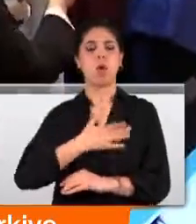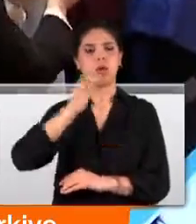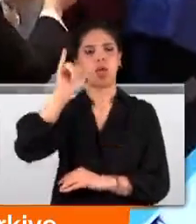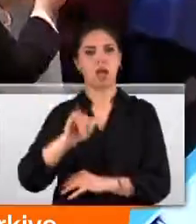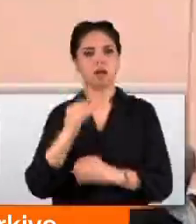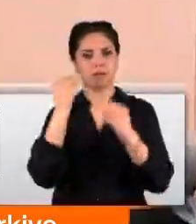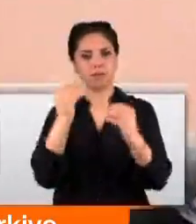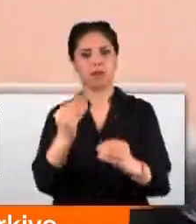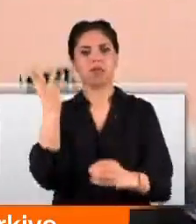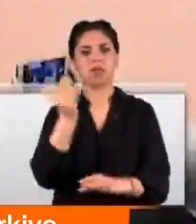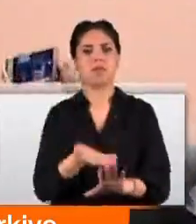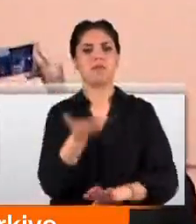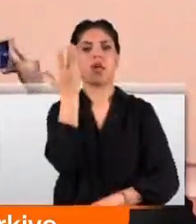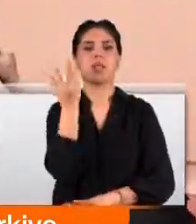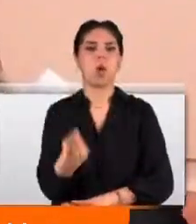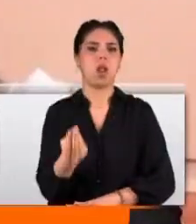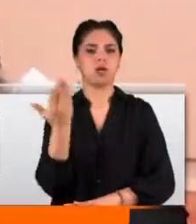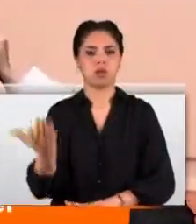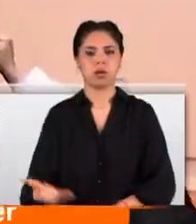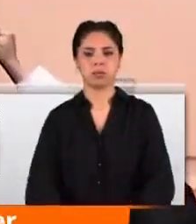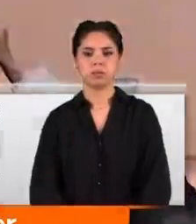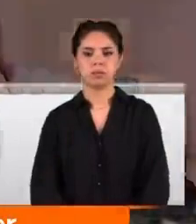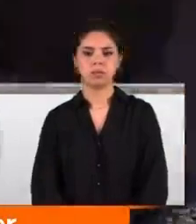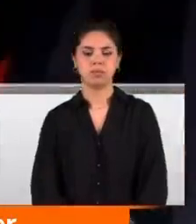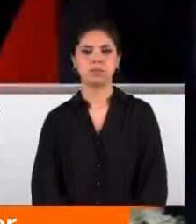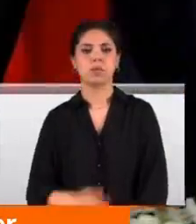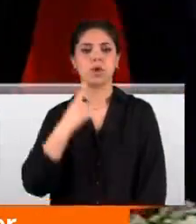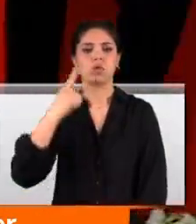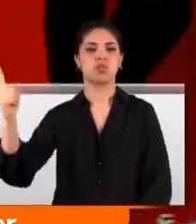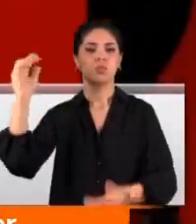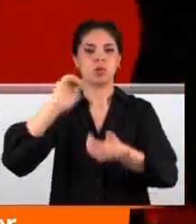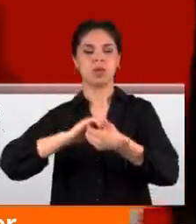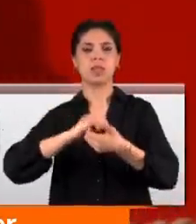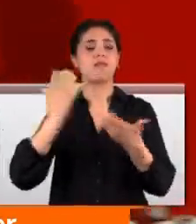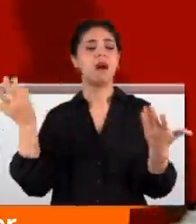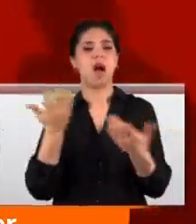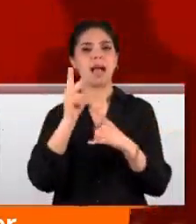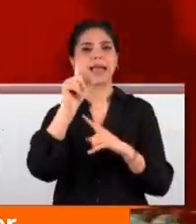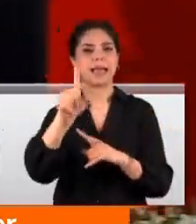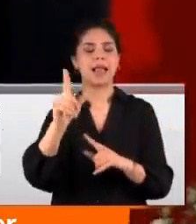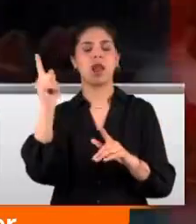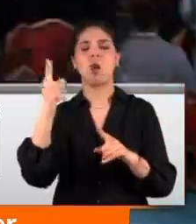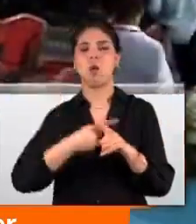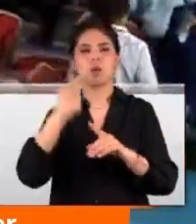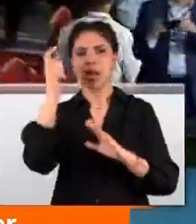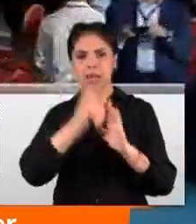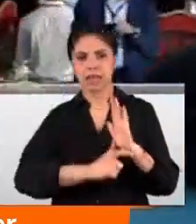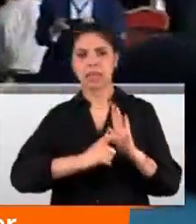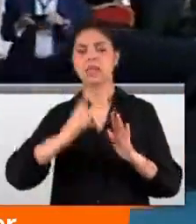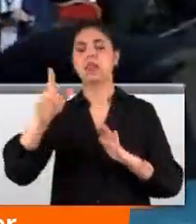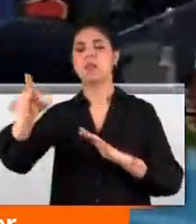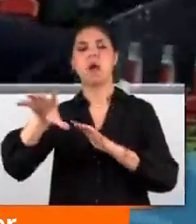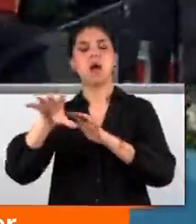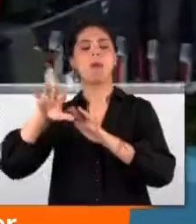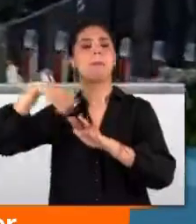verilecek, kota arttırılacak. Cumhur İttifakı'nda hangi illerde ortak liste, hangi illerde ayrı